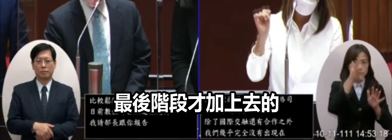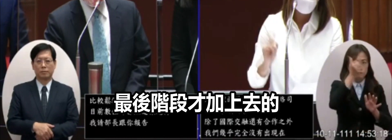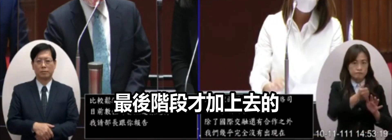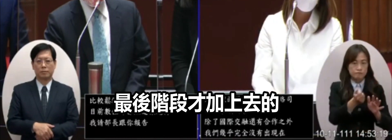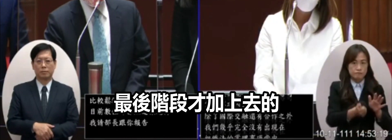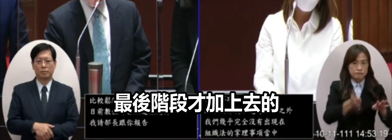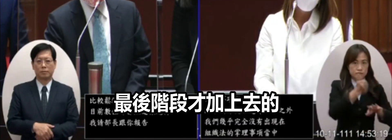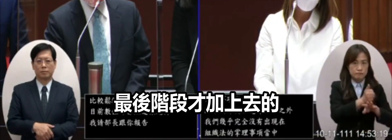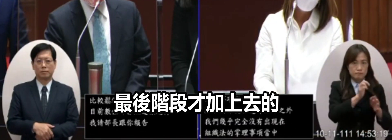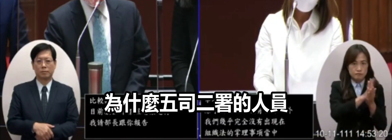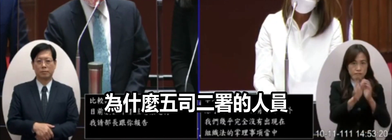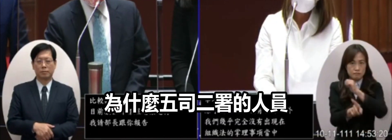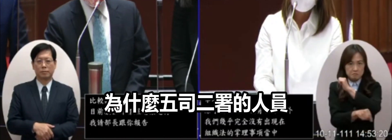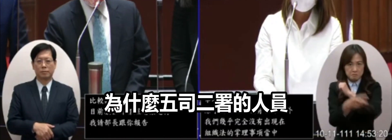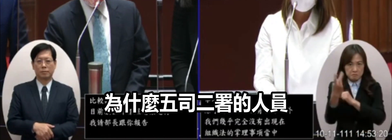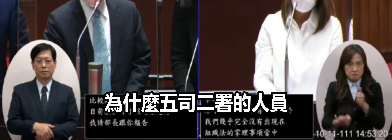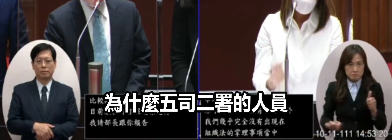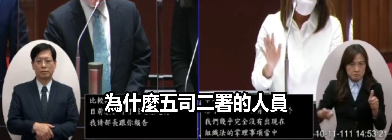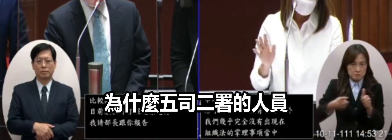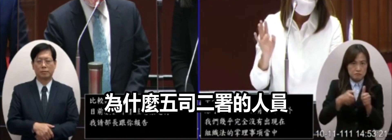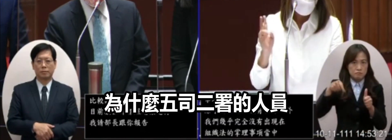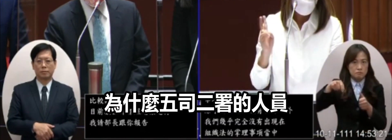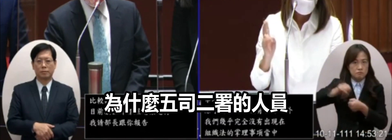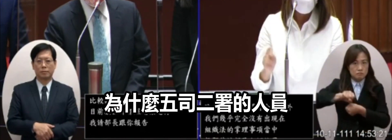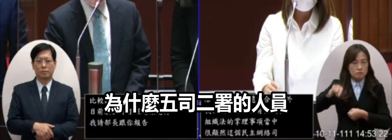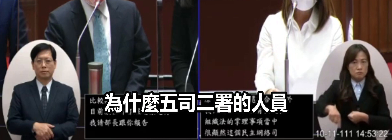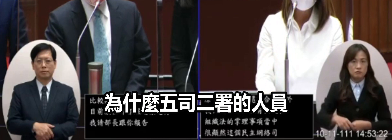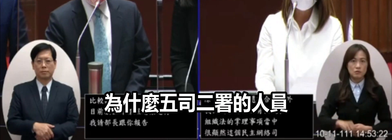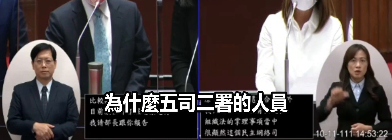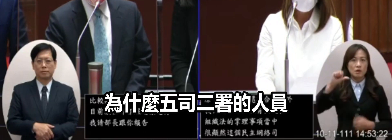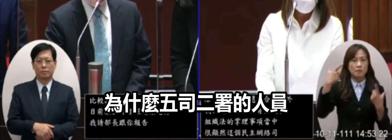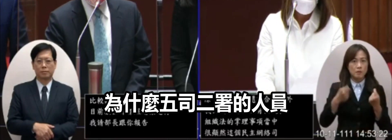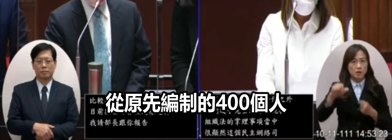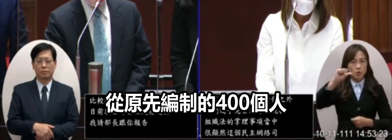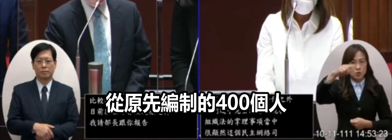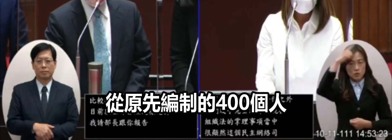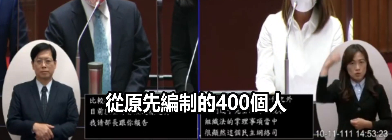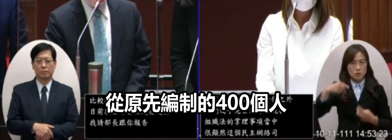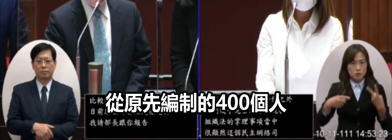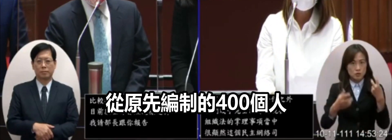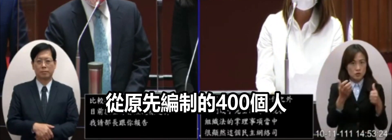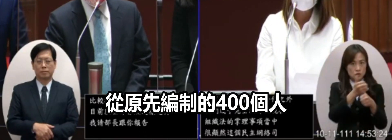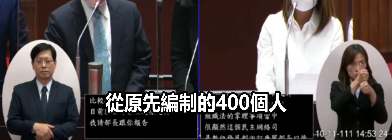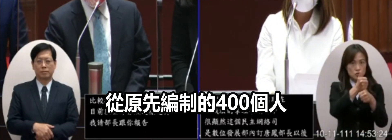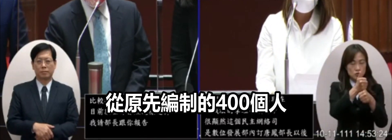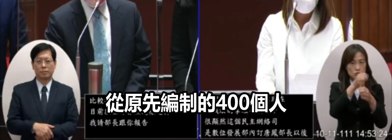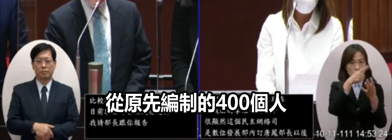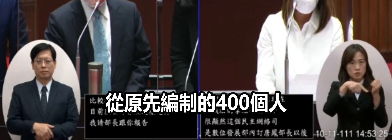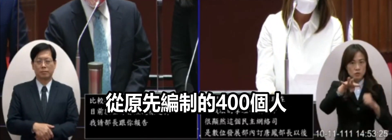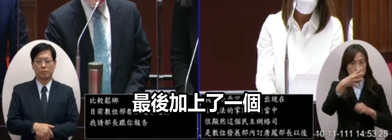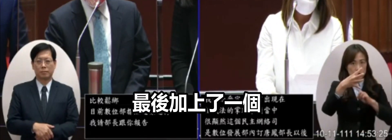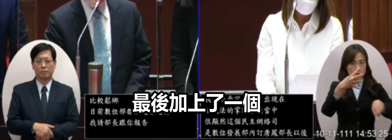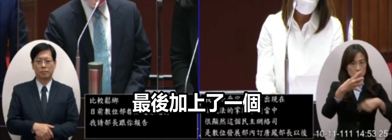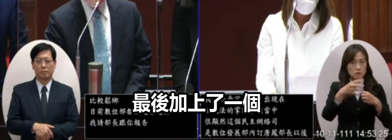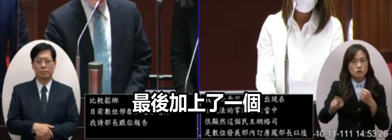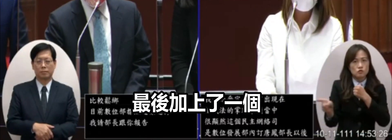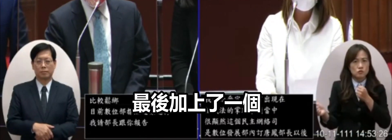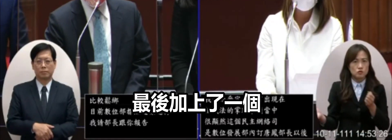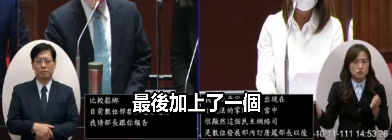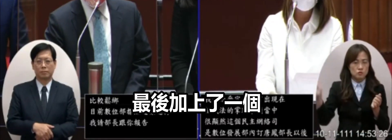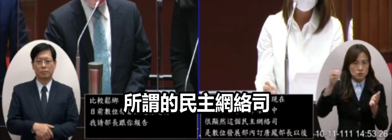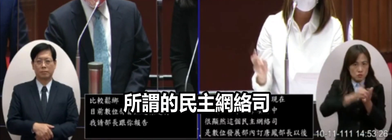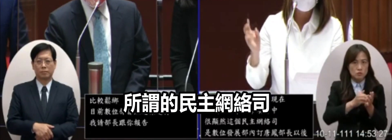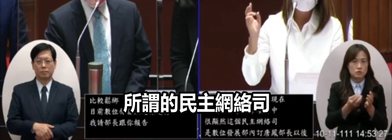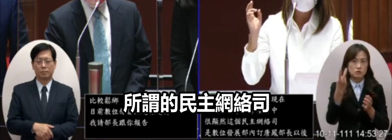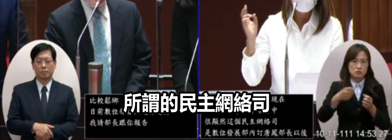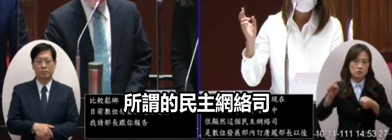才加上去的。为什么52署的人员从原先编制的400个人最后加上